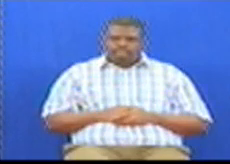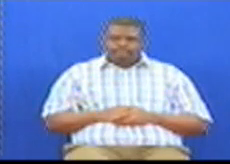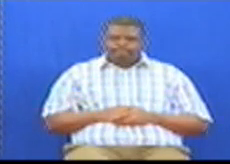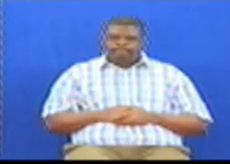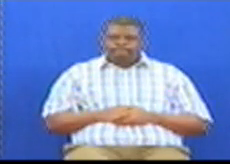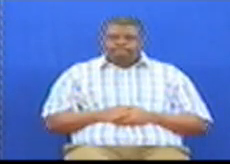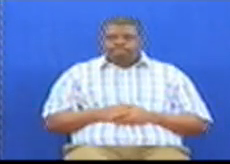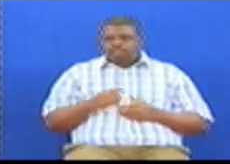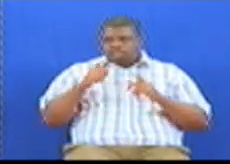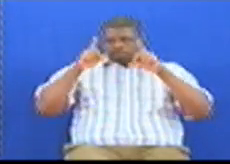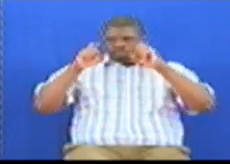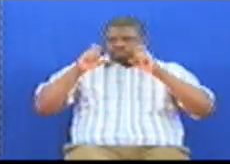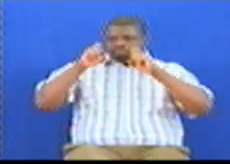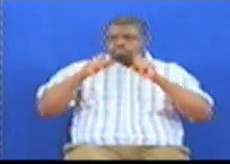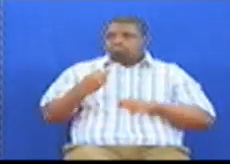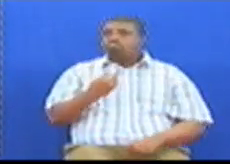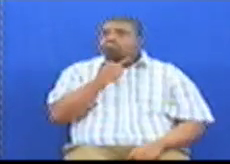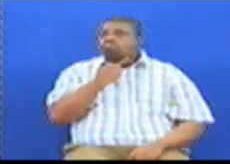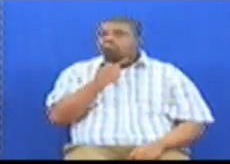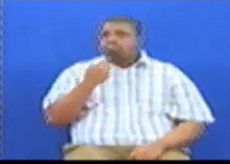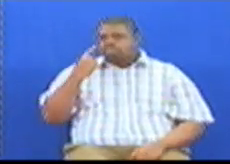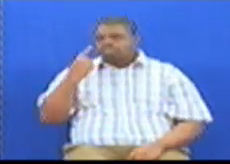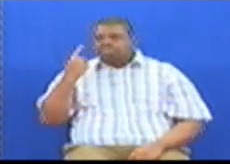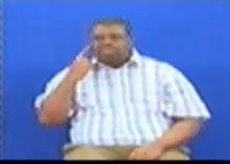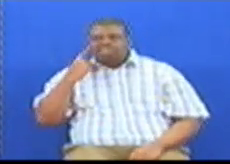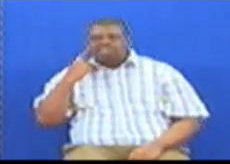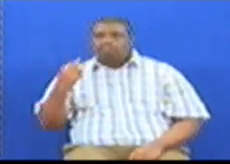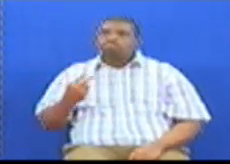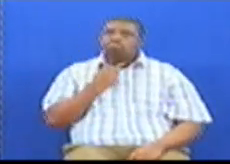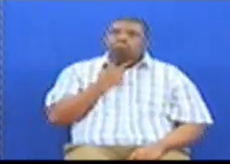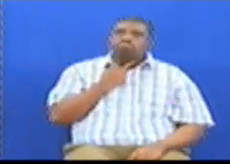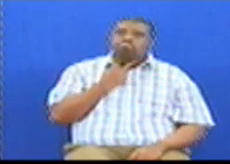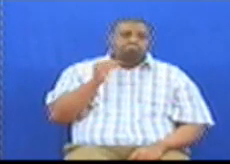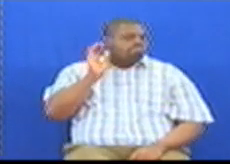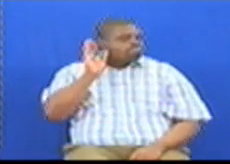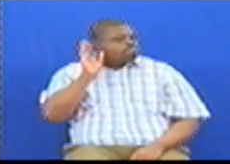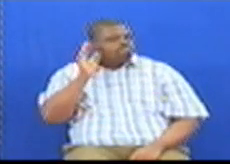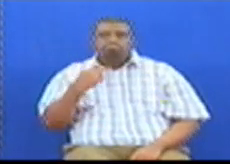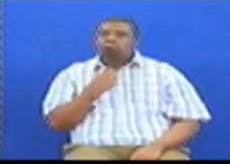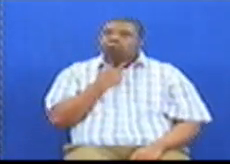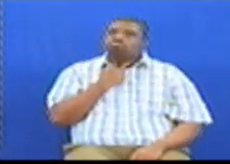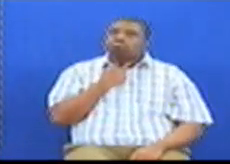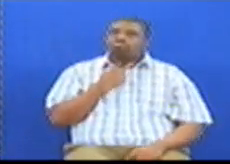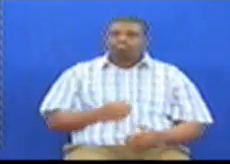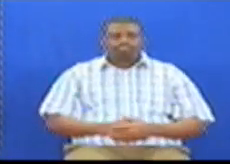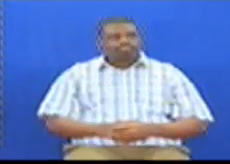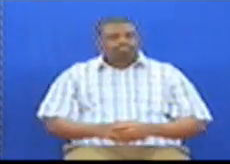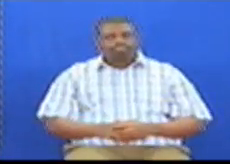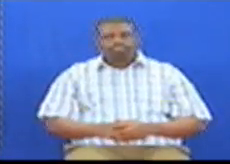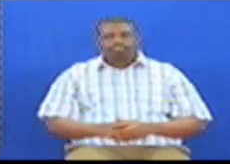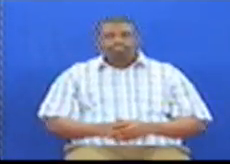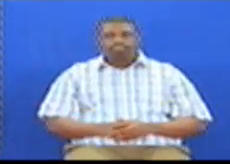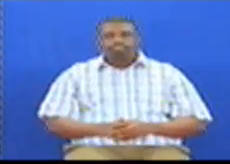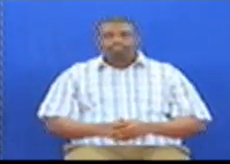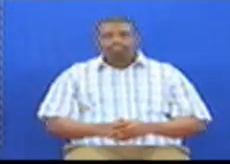ukaniambia kwamba timu yako itapita wilaya ya Kilindi kufanya tathmini kuona maeneo ambayo yameharibika. Hadi leo nazungumza hapa mheshimiwa waziri ni kwamba